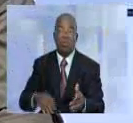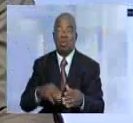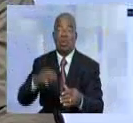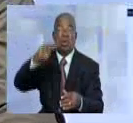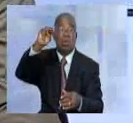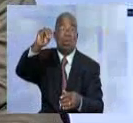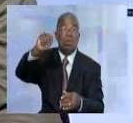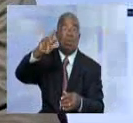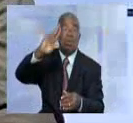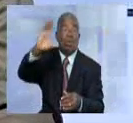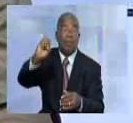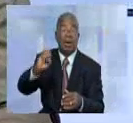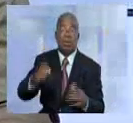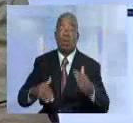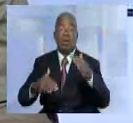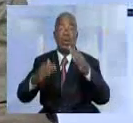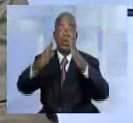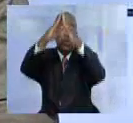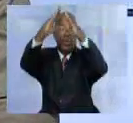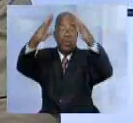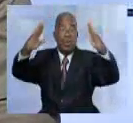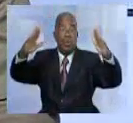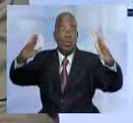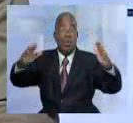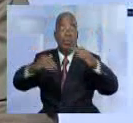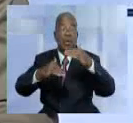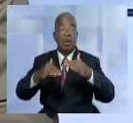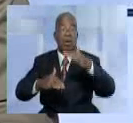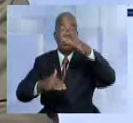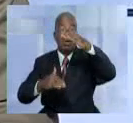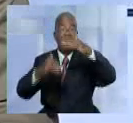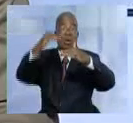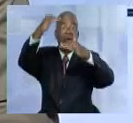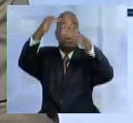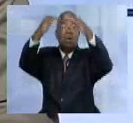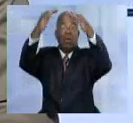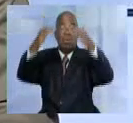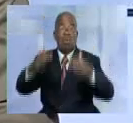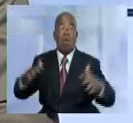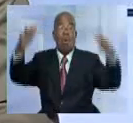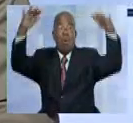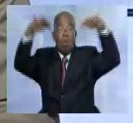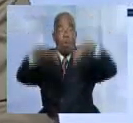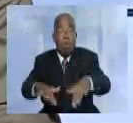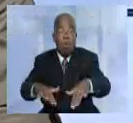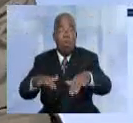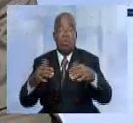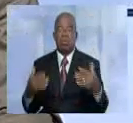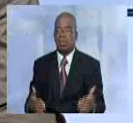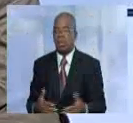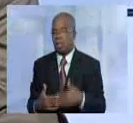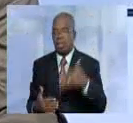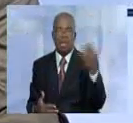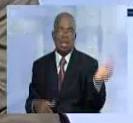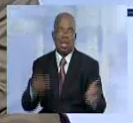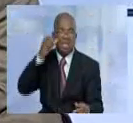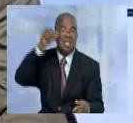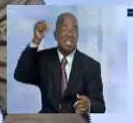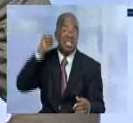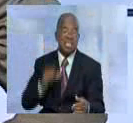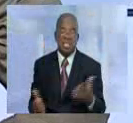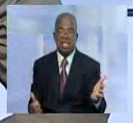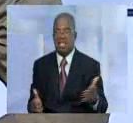Un immeuble de 4 étages s'est effondré aux environs de 14h30. L'effondrement de cet immeuble a fait des victimes et